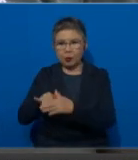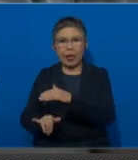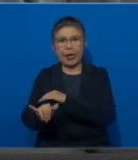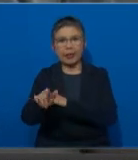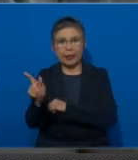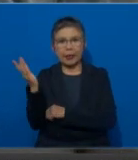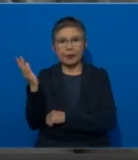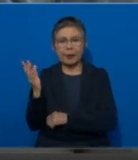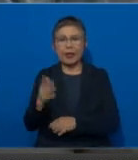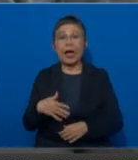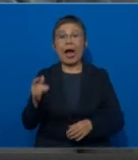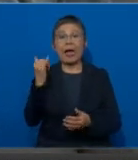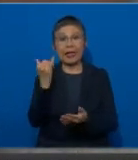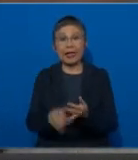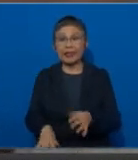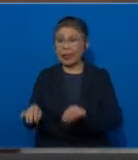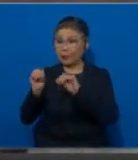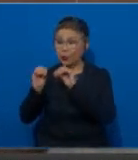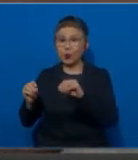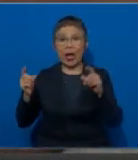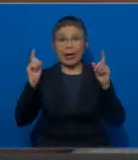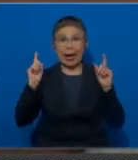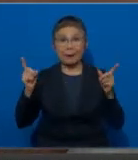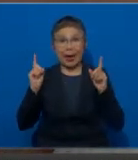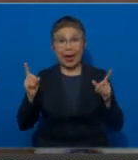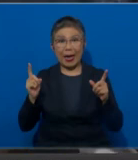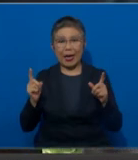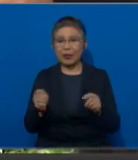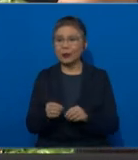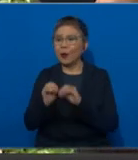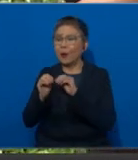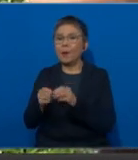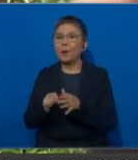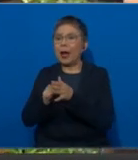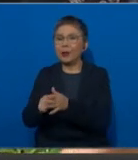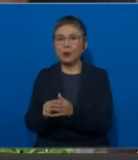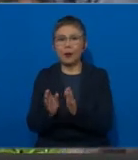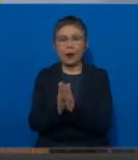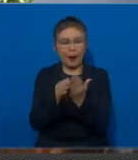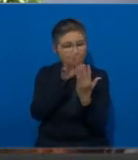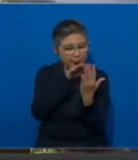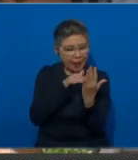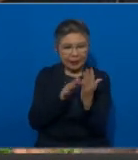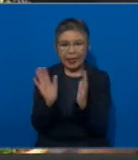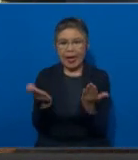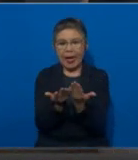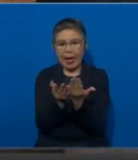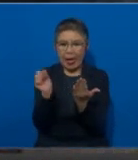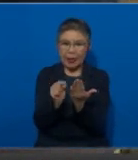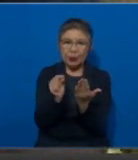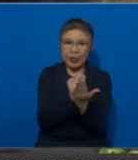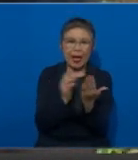terakhir, diberi tugas sebagai pendidik khusus agama, yaitu membaca Al-Quran dan juga sesekali imam bagi para ODGJ di